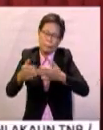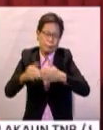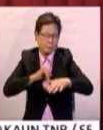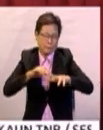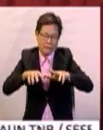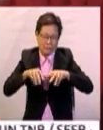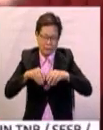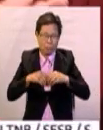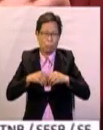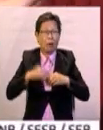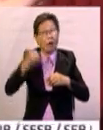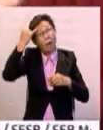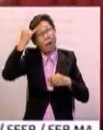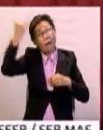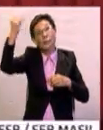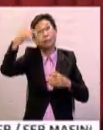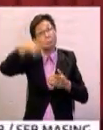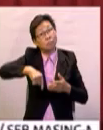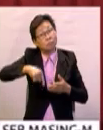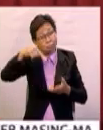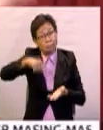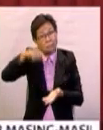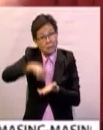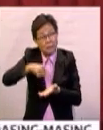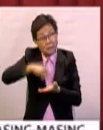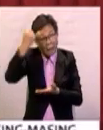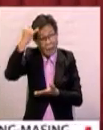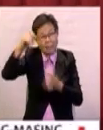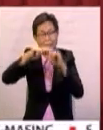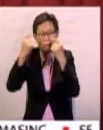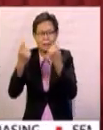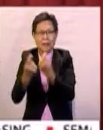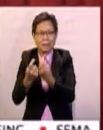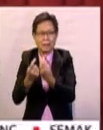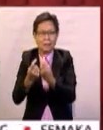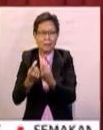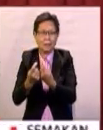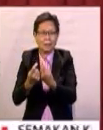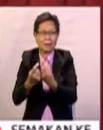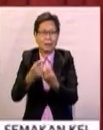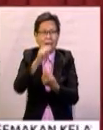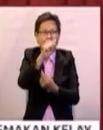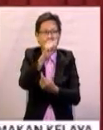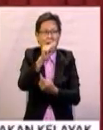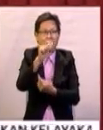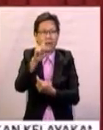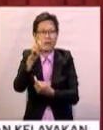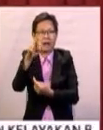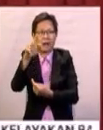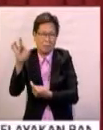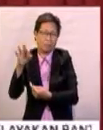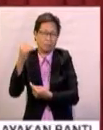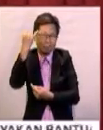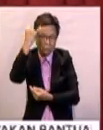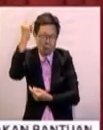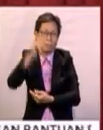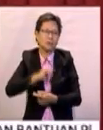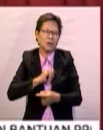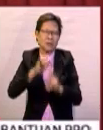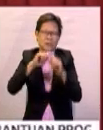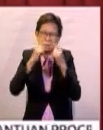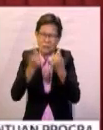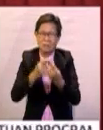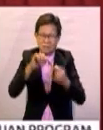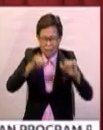actually idea team ADRF. Saya pun fikir banyak kali juga nak menyanyi ke tak sebab saya